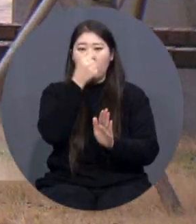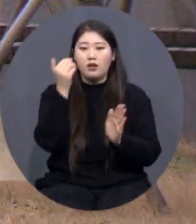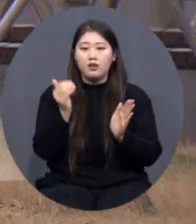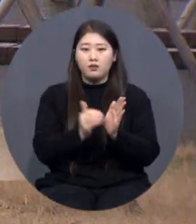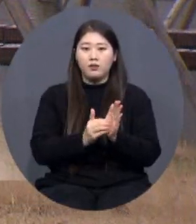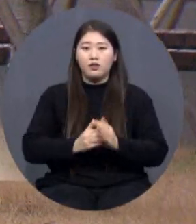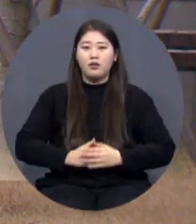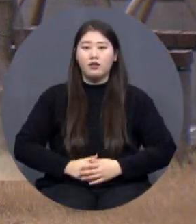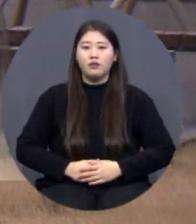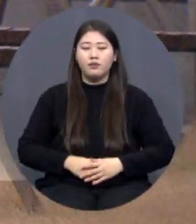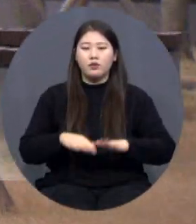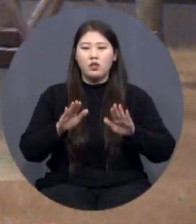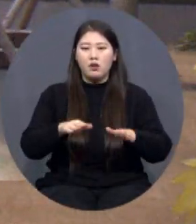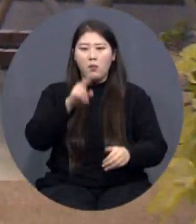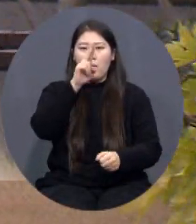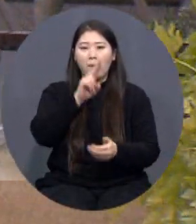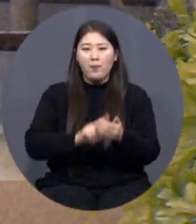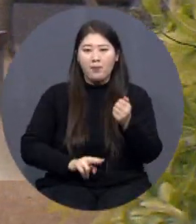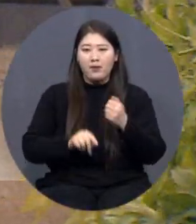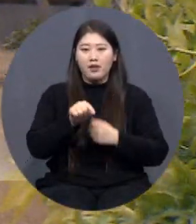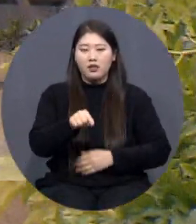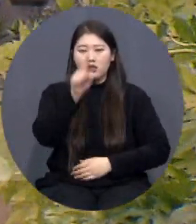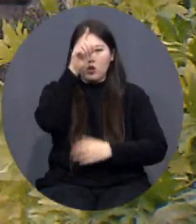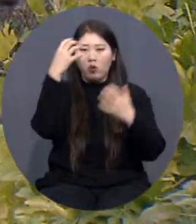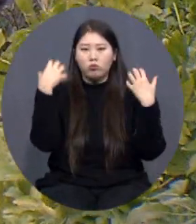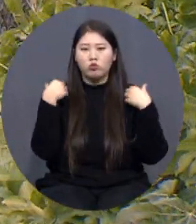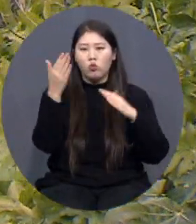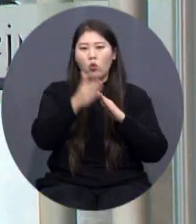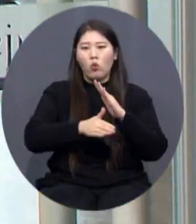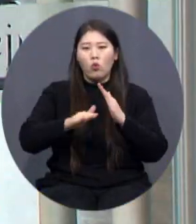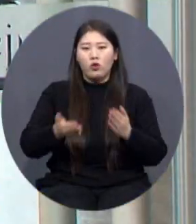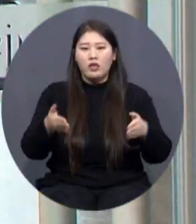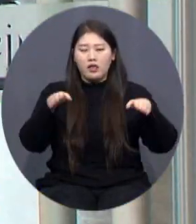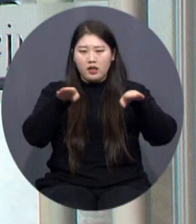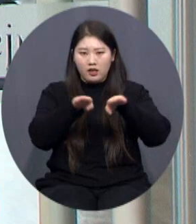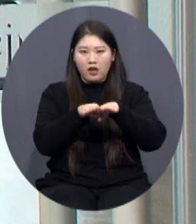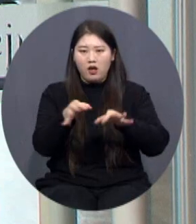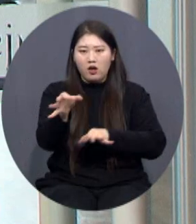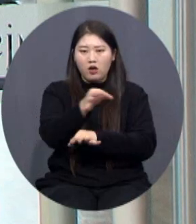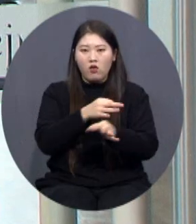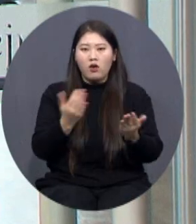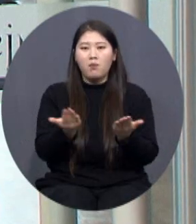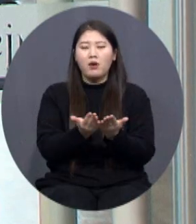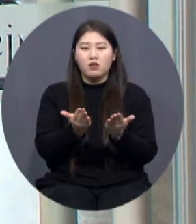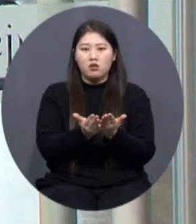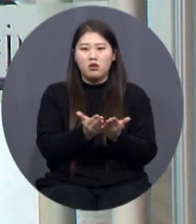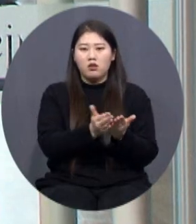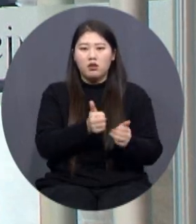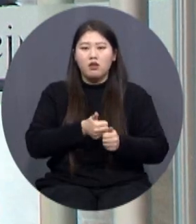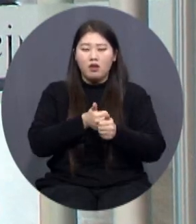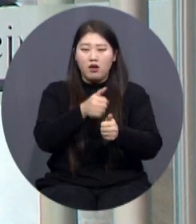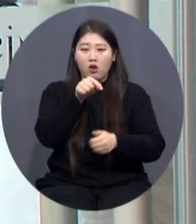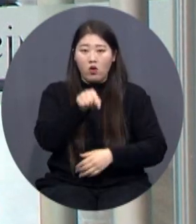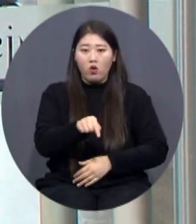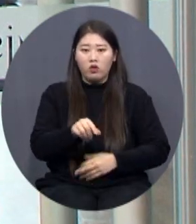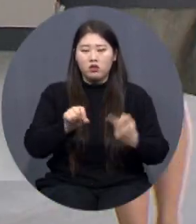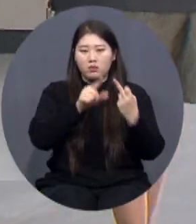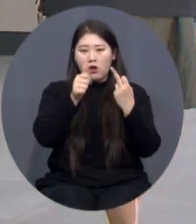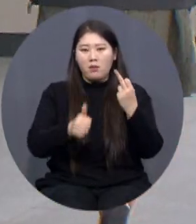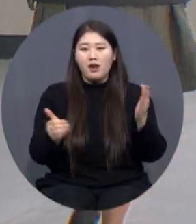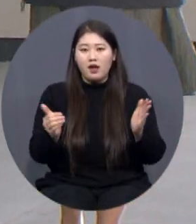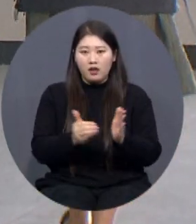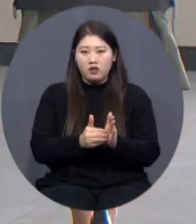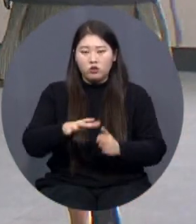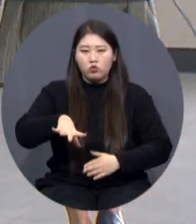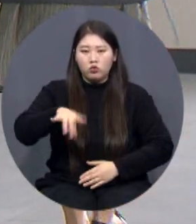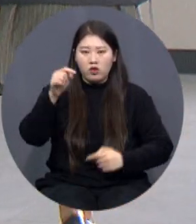알려졌습니다 이번 매각은 정부의 공공기관 경영 합리와 방침에 따른 것인데 JDC 연말까지 우선협상